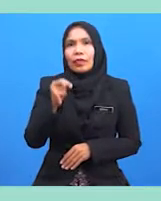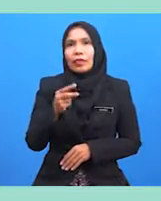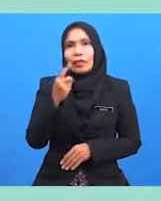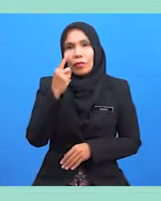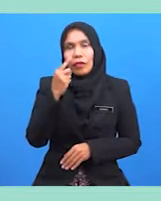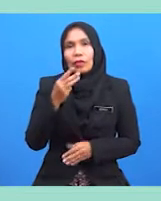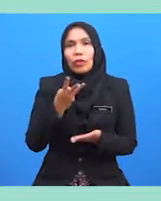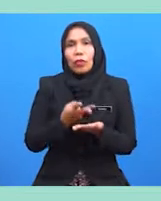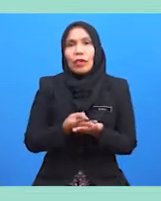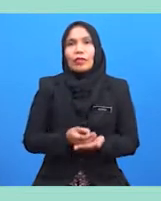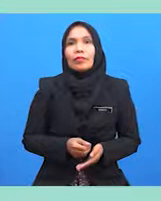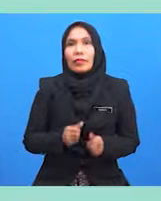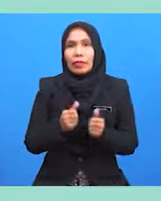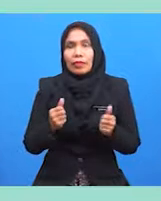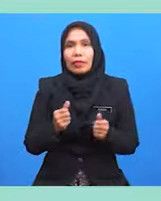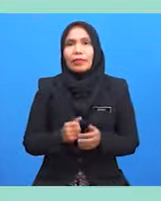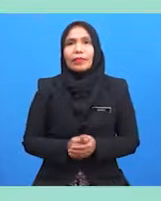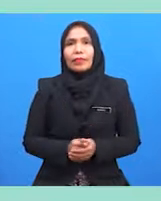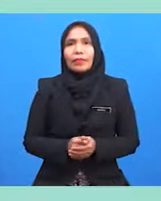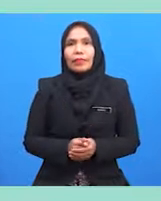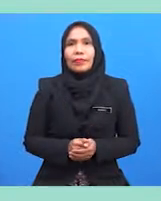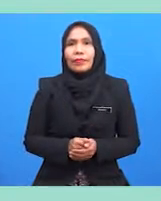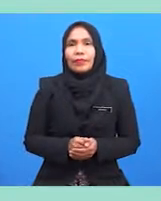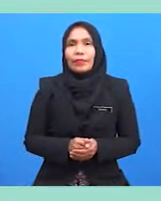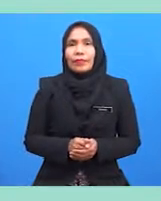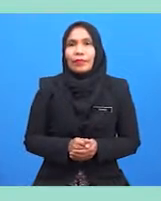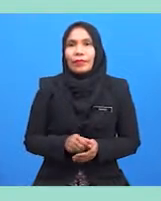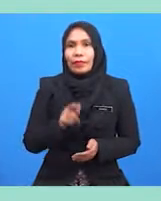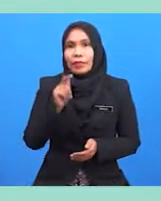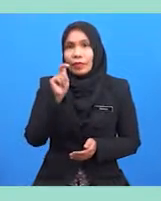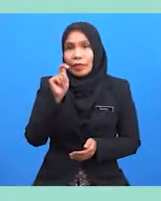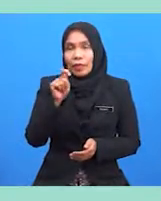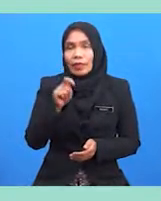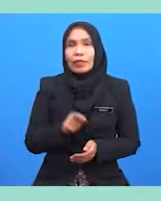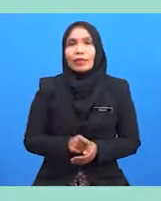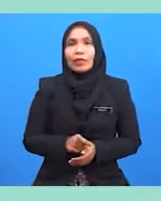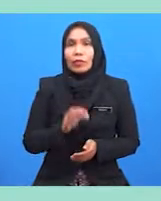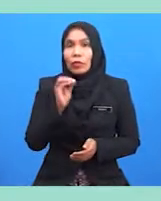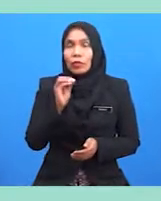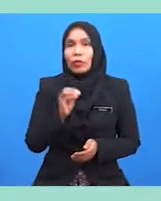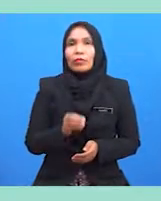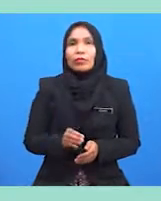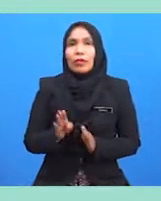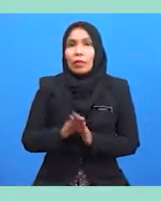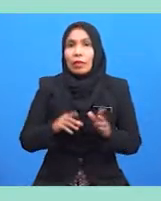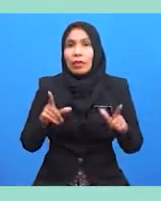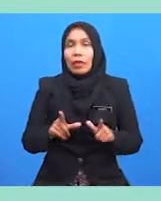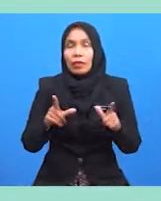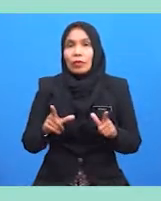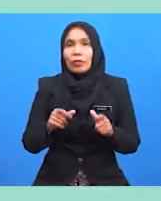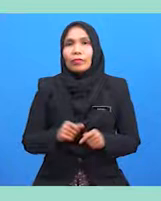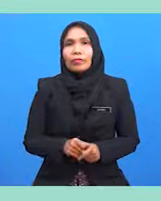Titik keseimbangan E0 berlaku apabila kelop permintaan DD bersilang dengan